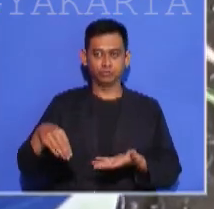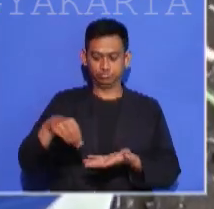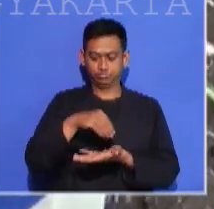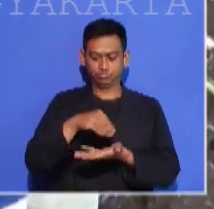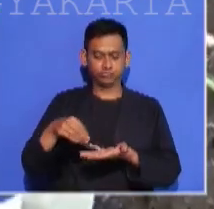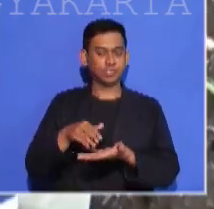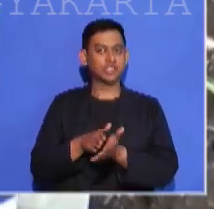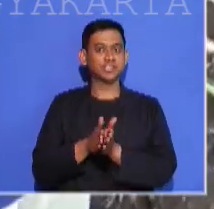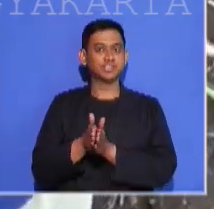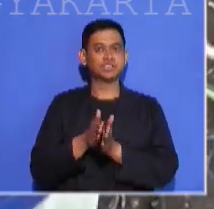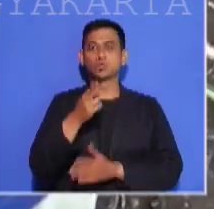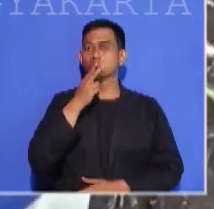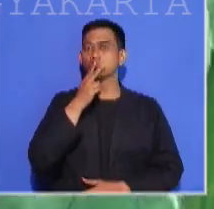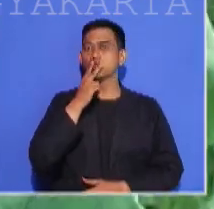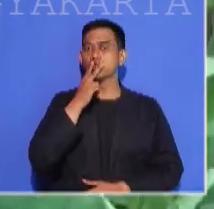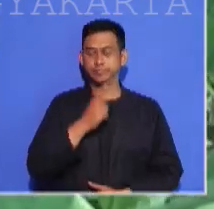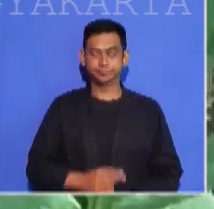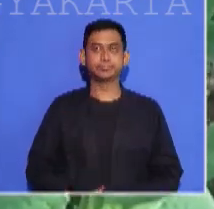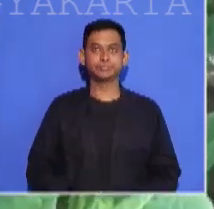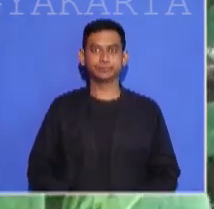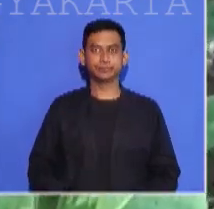kapan purwari gunungengang